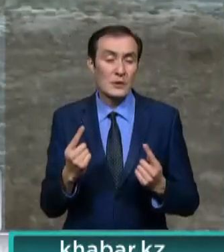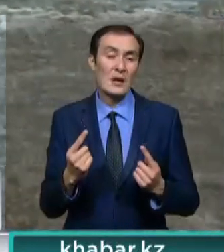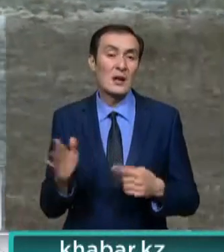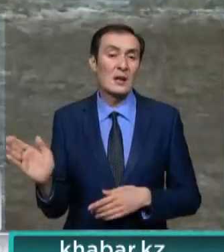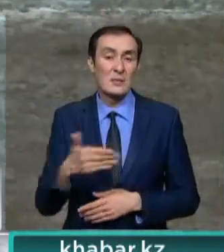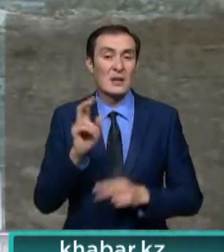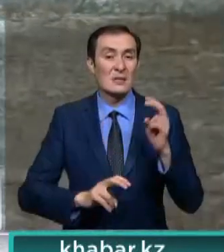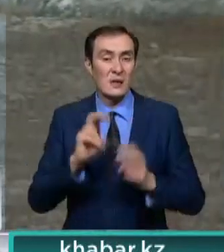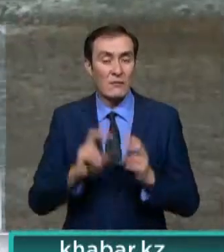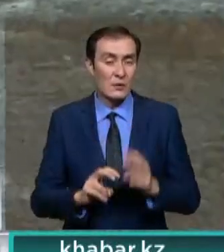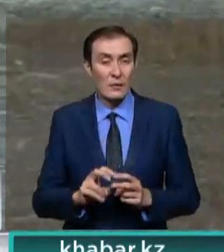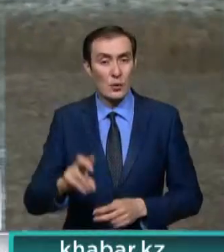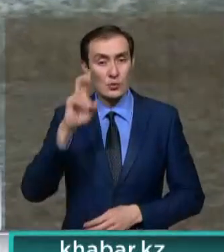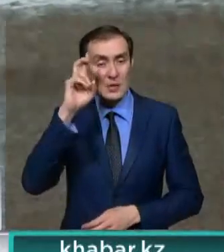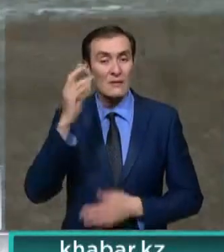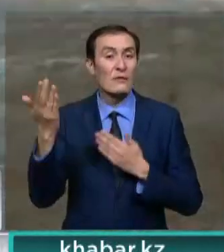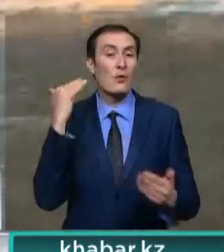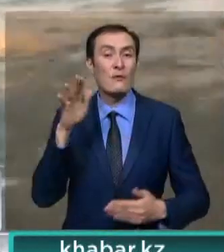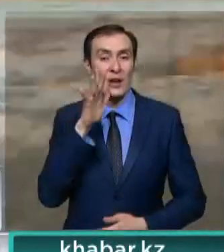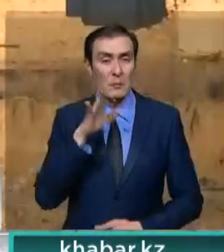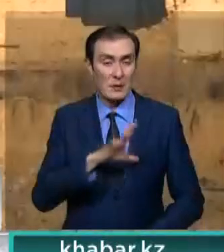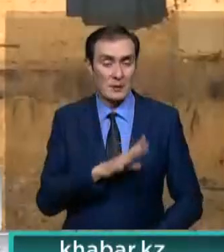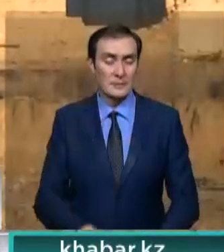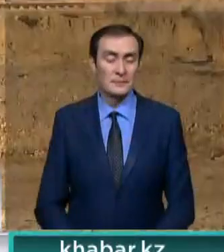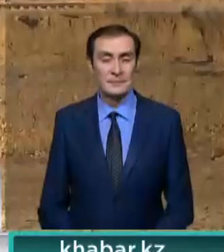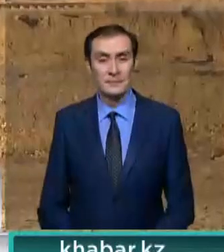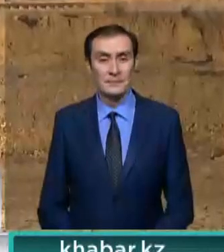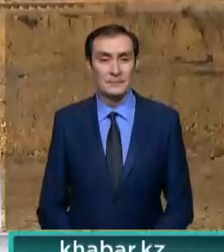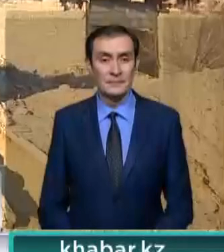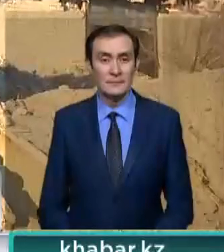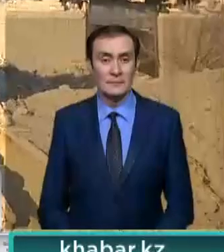крупных рыбных заводов страны в те годы.